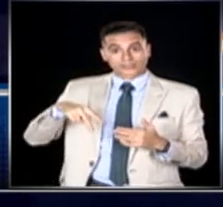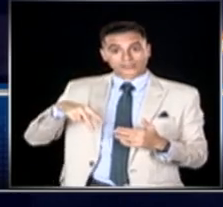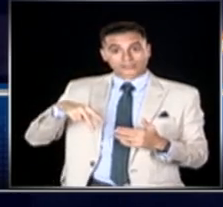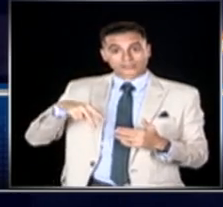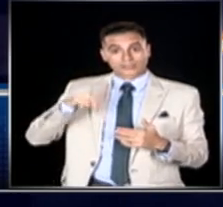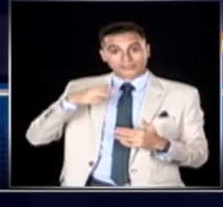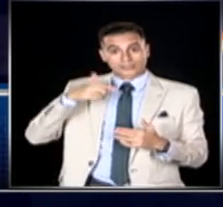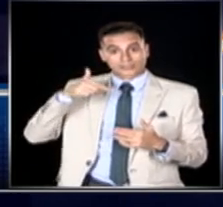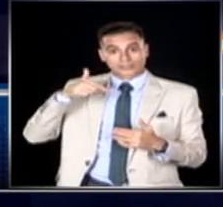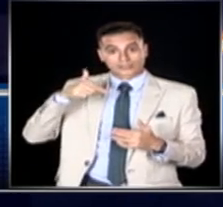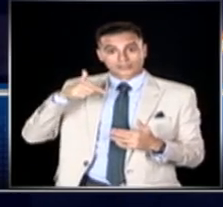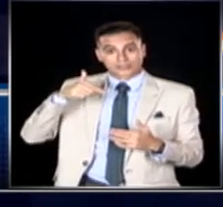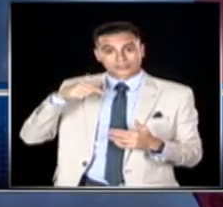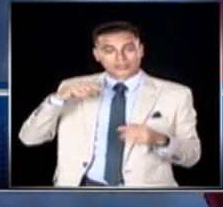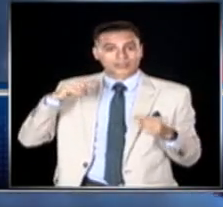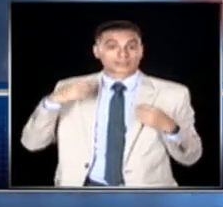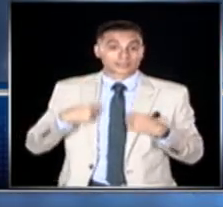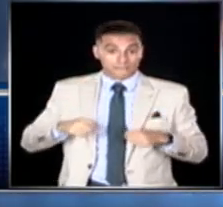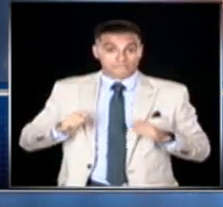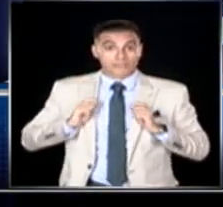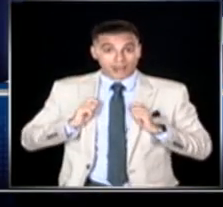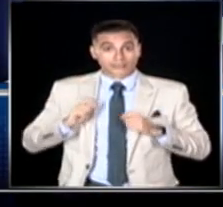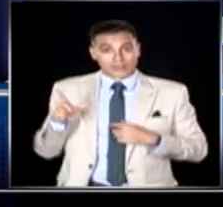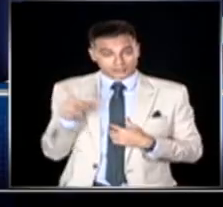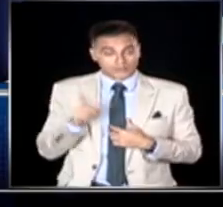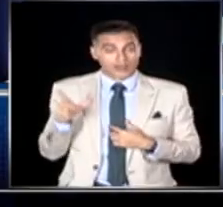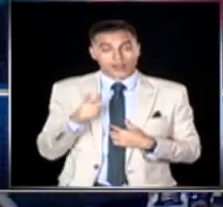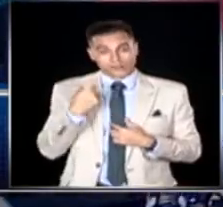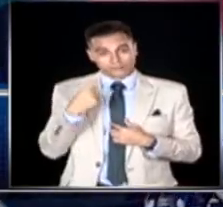88-76 من إسبانيا. إجابة صحيحة،